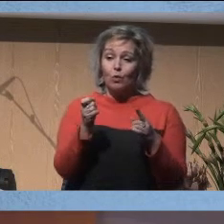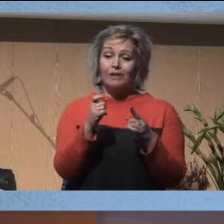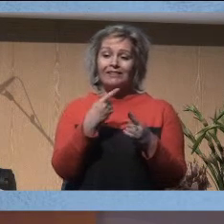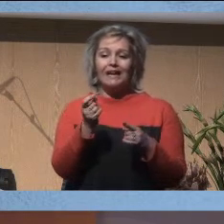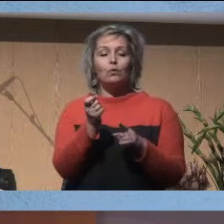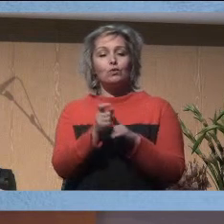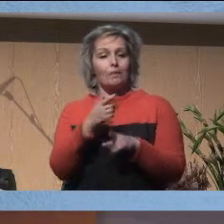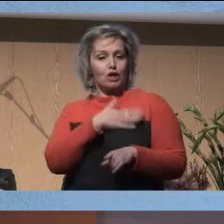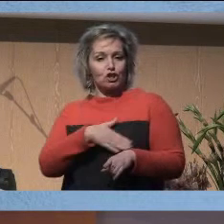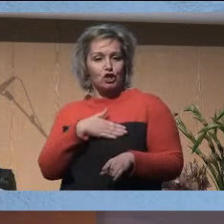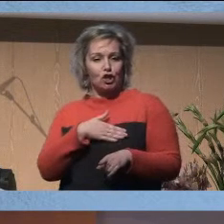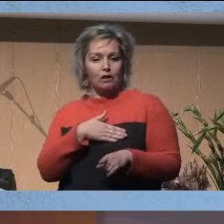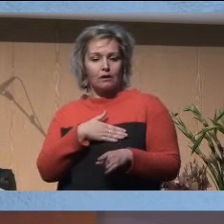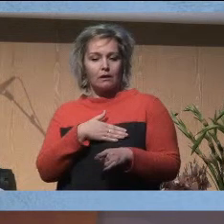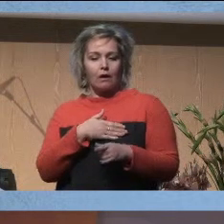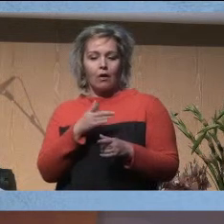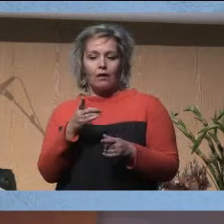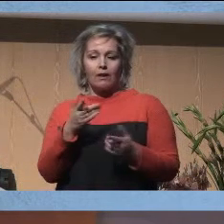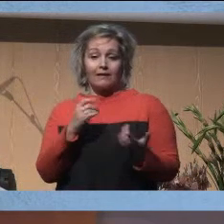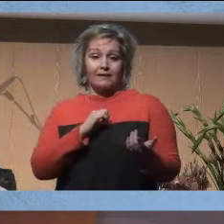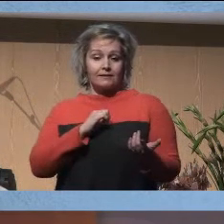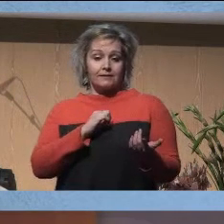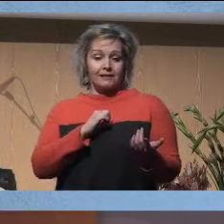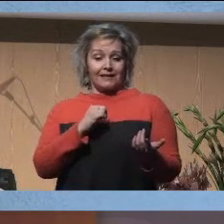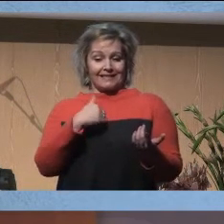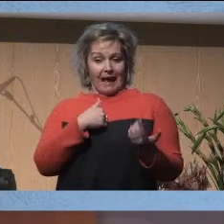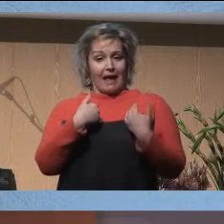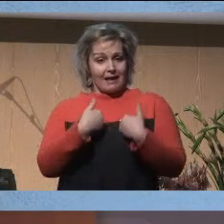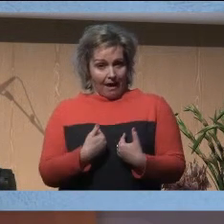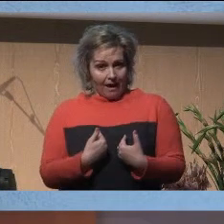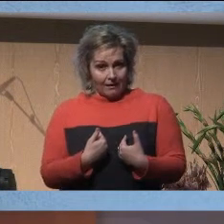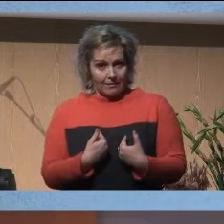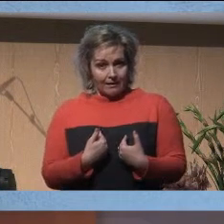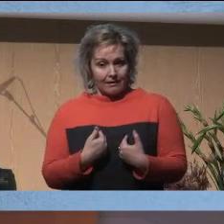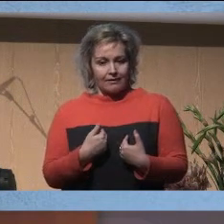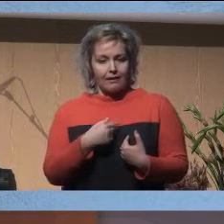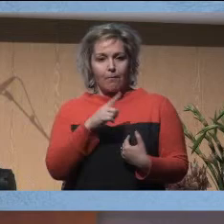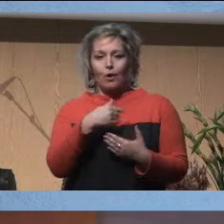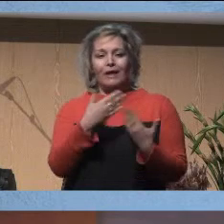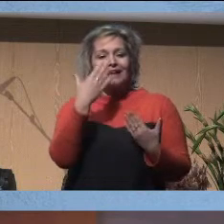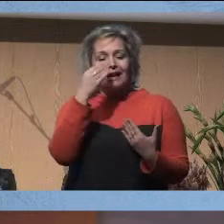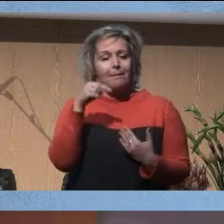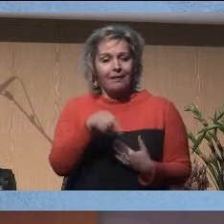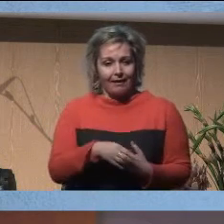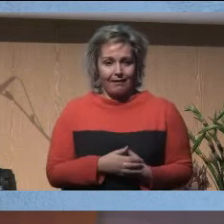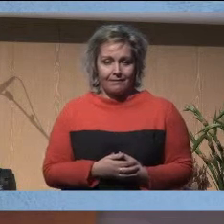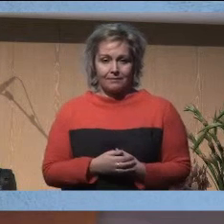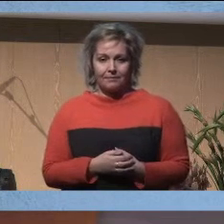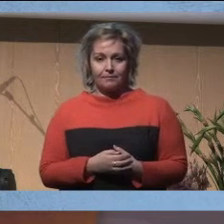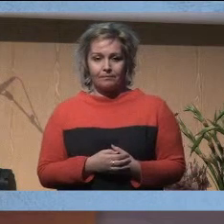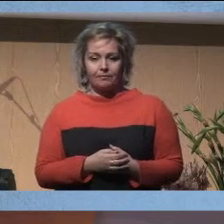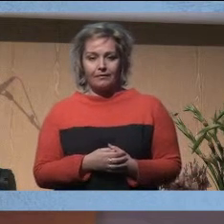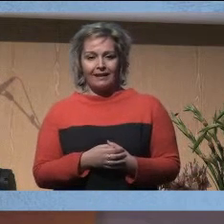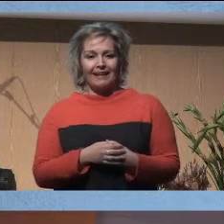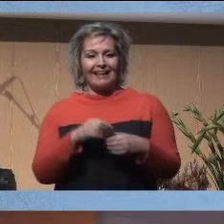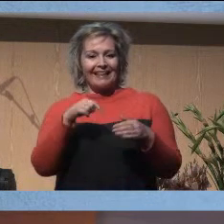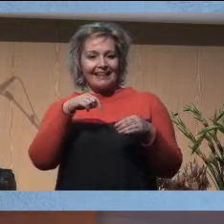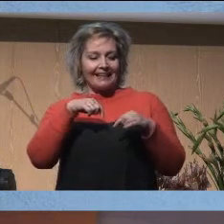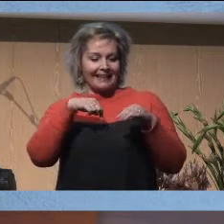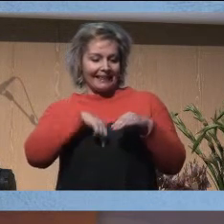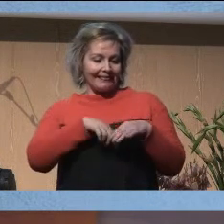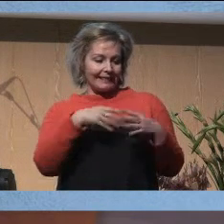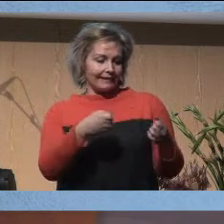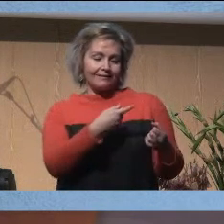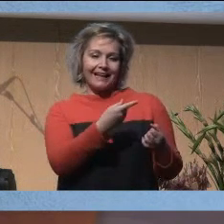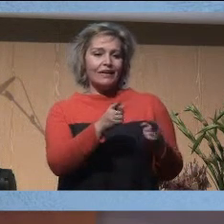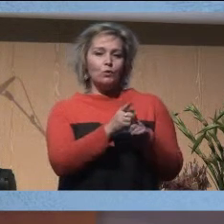syk. Altså, inne der et sted, så er jeg jo. Det er bare å ikke glemme det. Inne der, så er